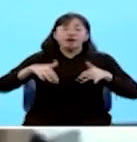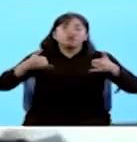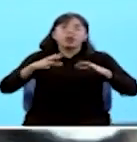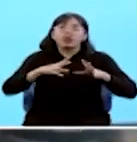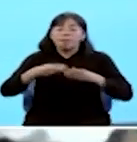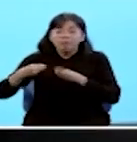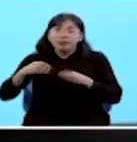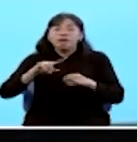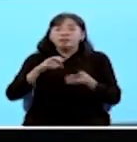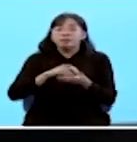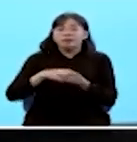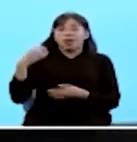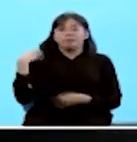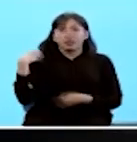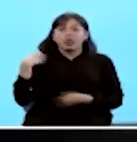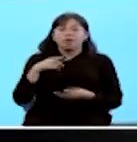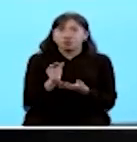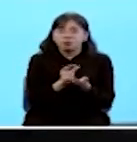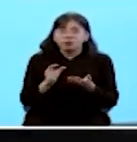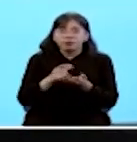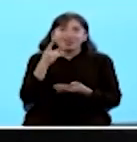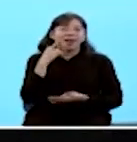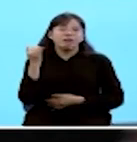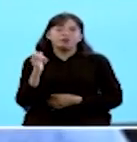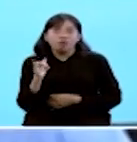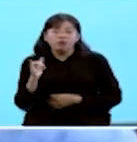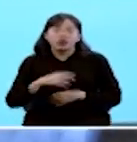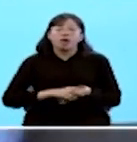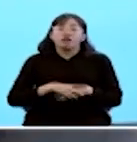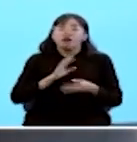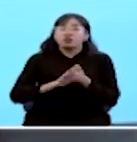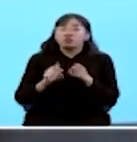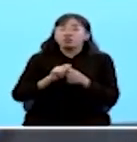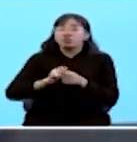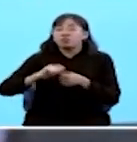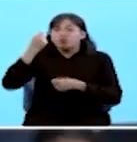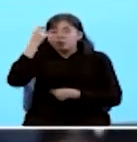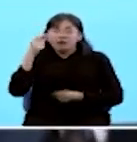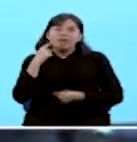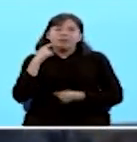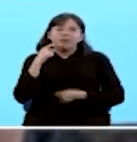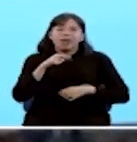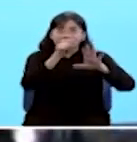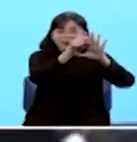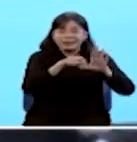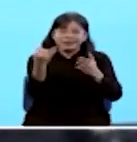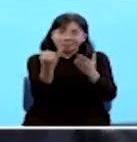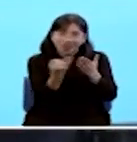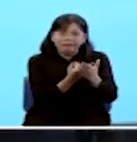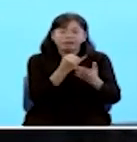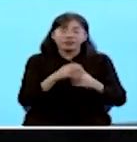Amerika. Di Universitas California Berkeley, Amerika Serikat, ia menempuh Master of Urban Design College of Informal